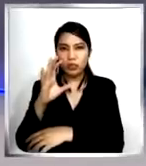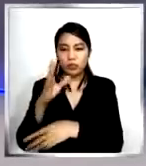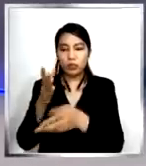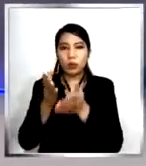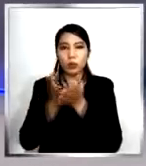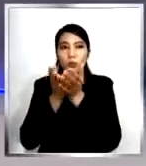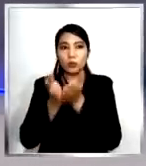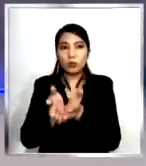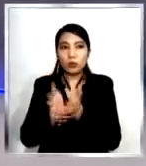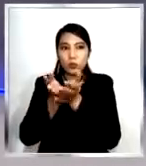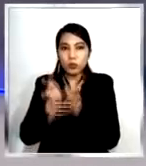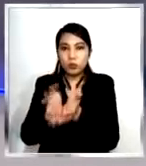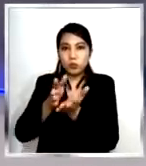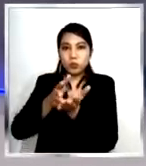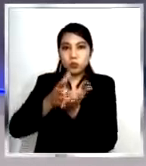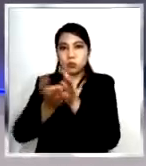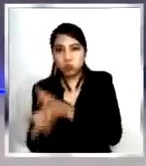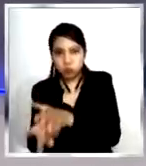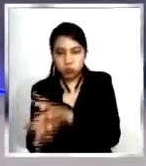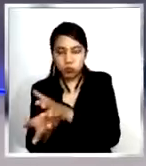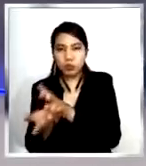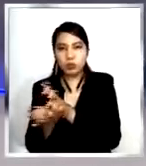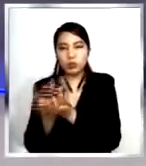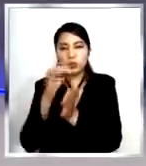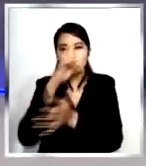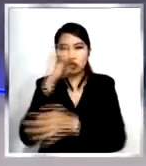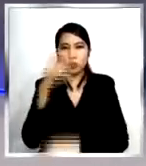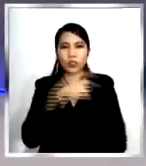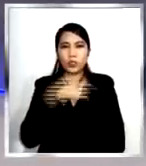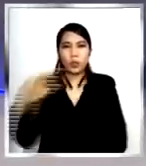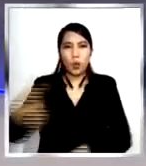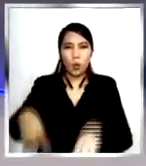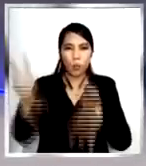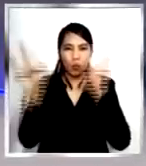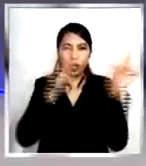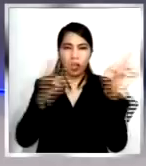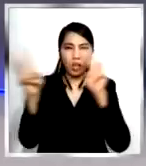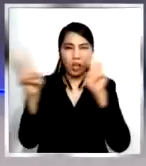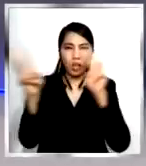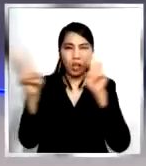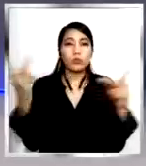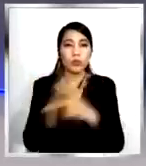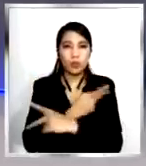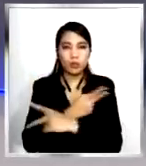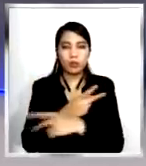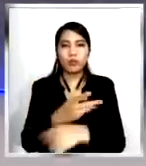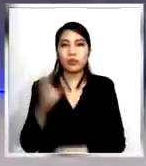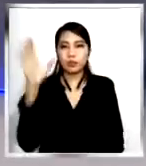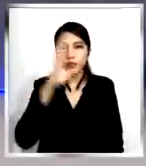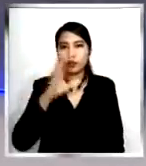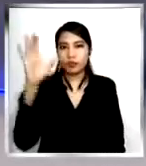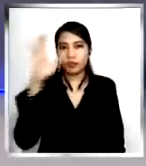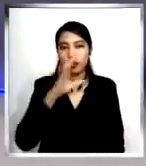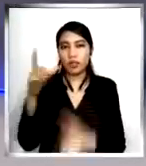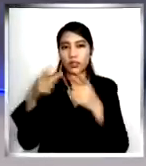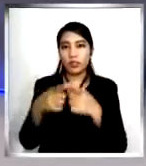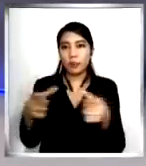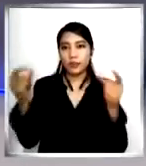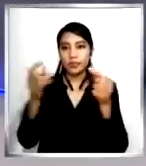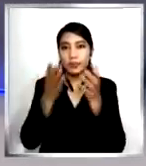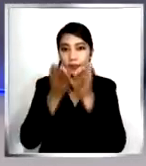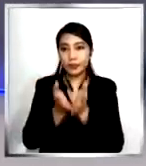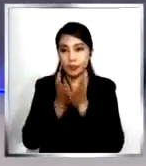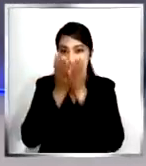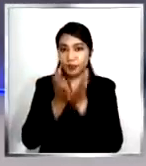gitna ng masungit na panahon sa East China Sea. Patuloy namang hinahanap ng Japanese Coast Guard ang mga nawawala nating kababayan.